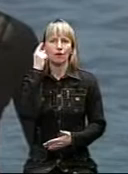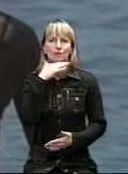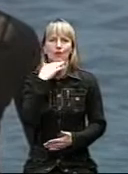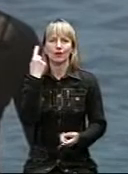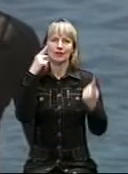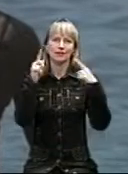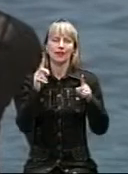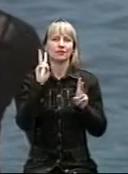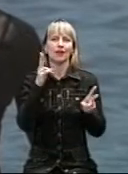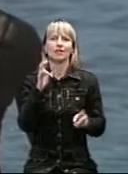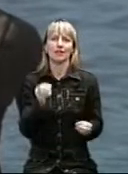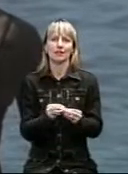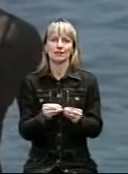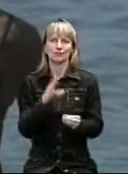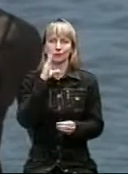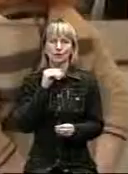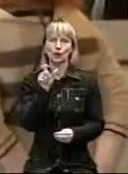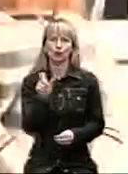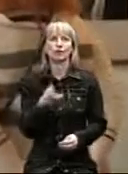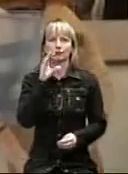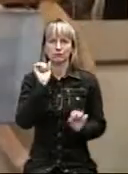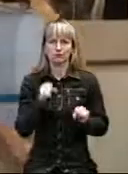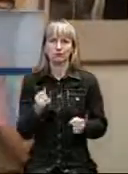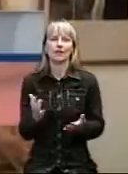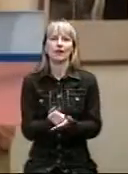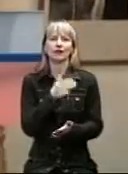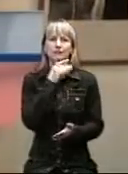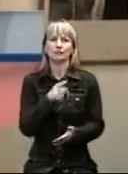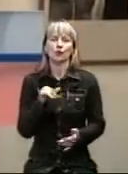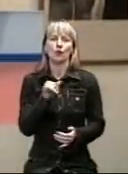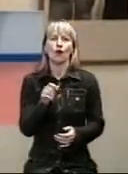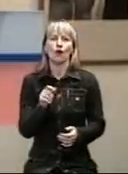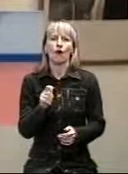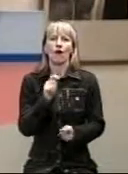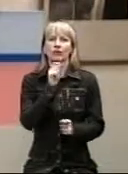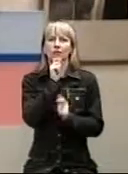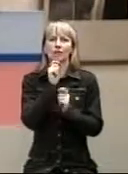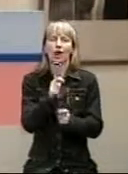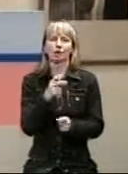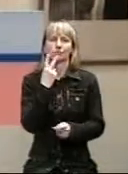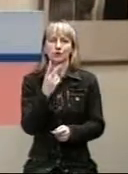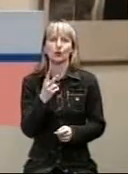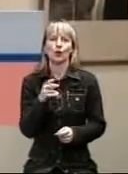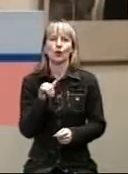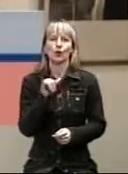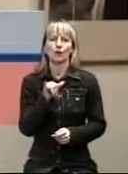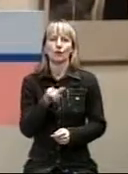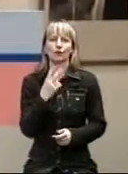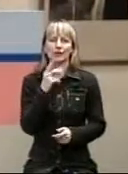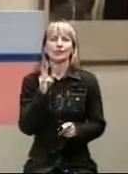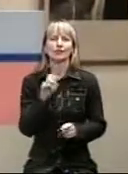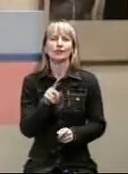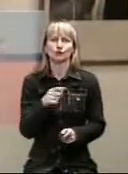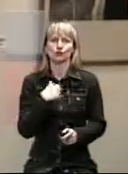що не знаю, на 10 вистачить. Людина вміє впіймати момент, у нього дар бачити. Ми можемо разом йти, і він зверне увагу на те, що